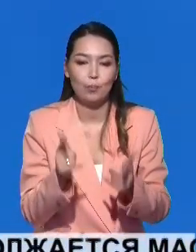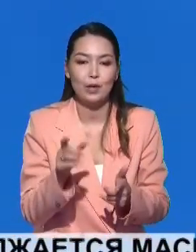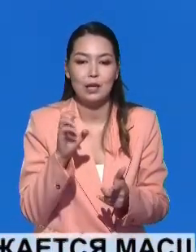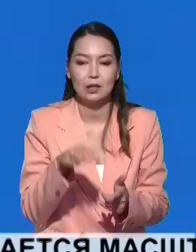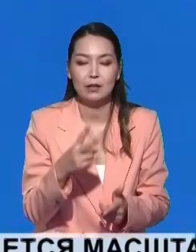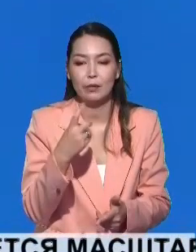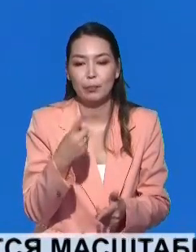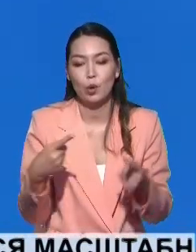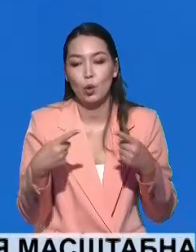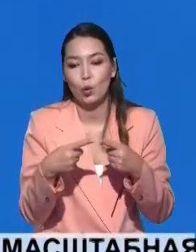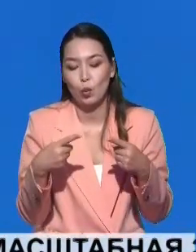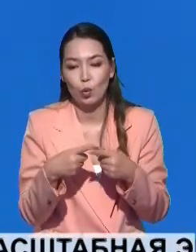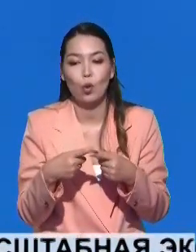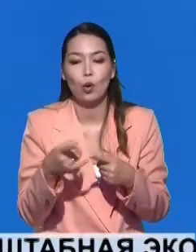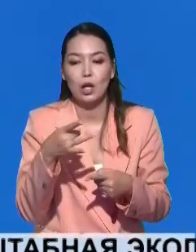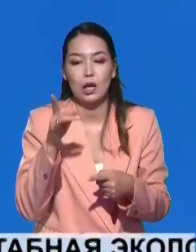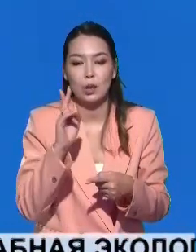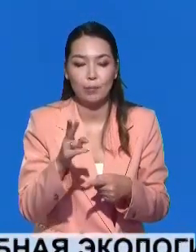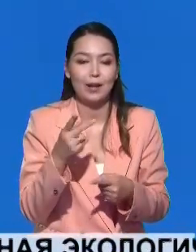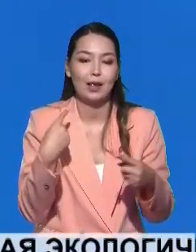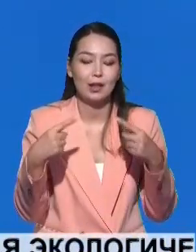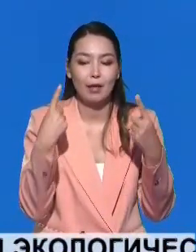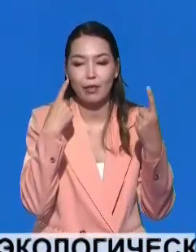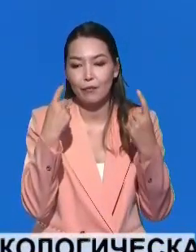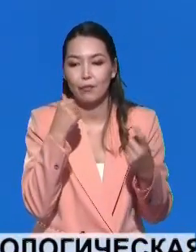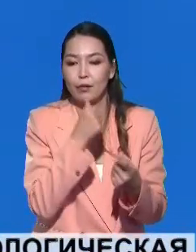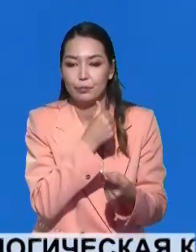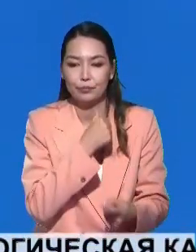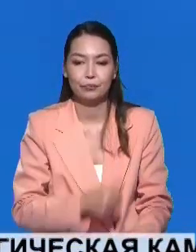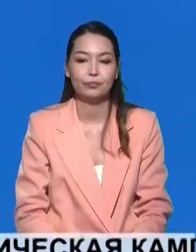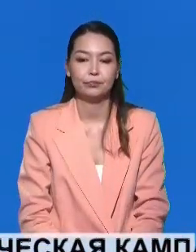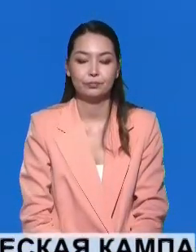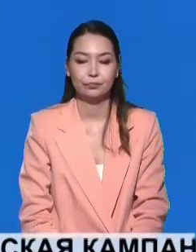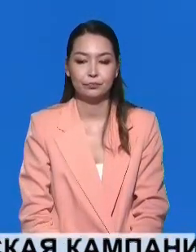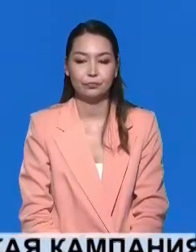201 Уголовно-процессуального кодекса, иная информация в интересах следствия распространению не подлежит.